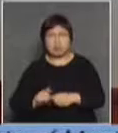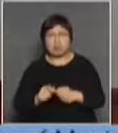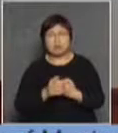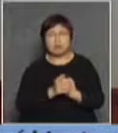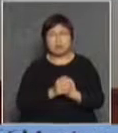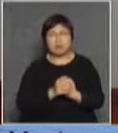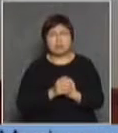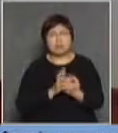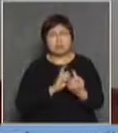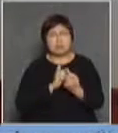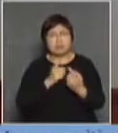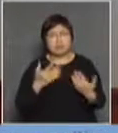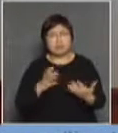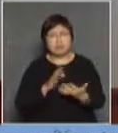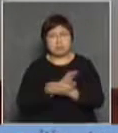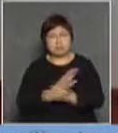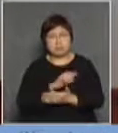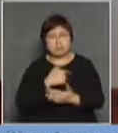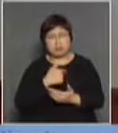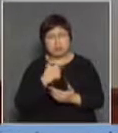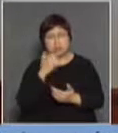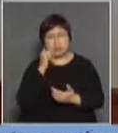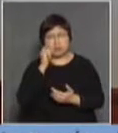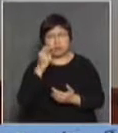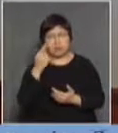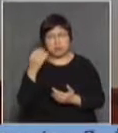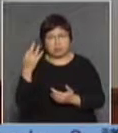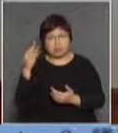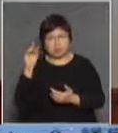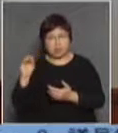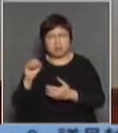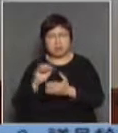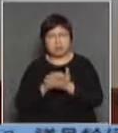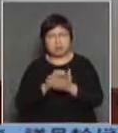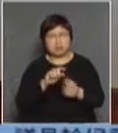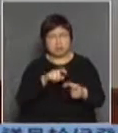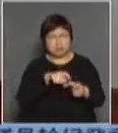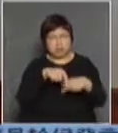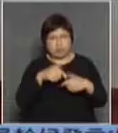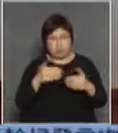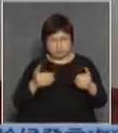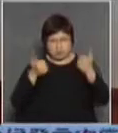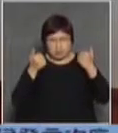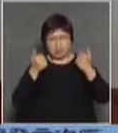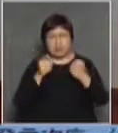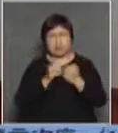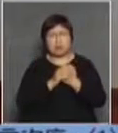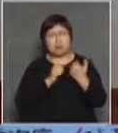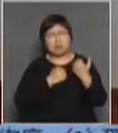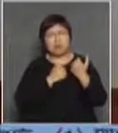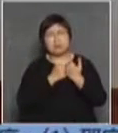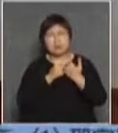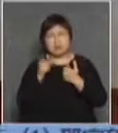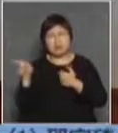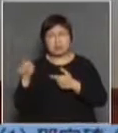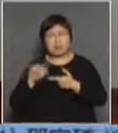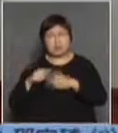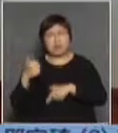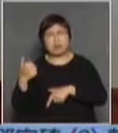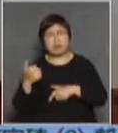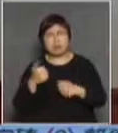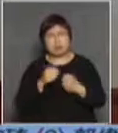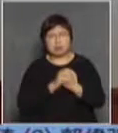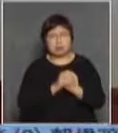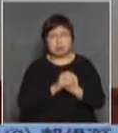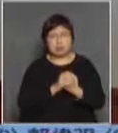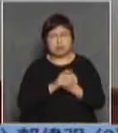面對今年高達613億的財政盈餘，我支持司長的做法，把